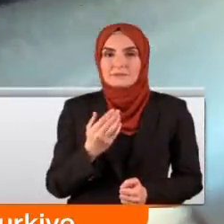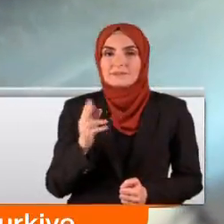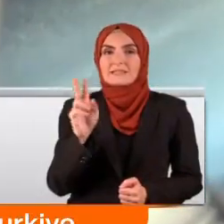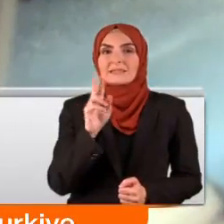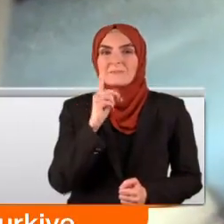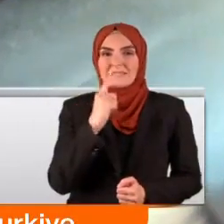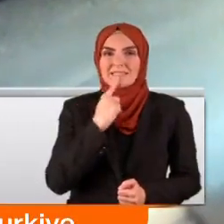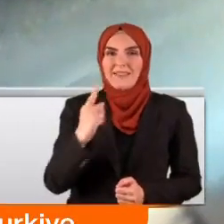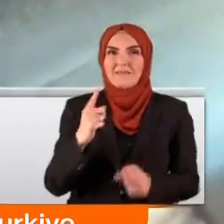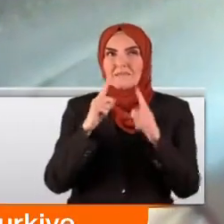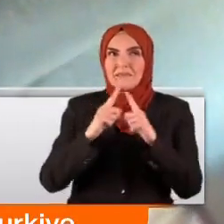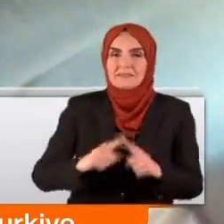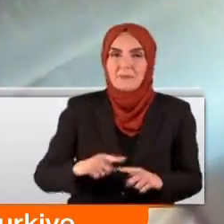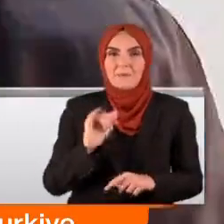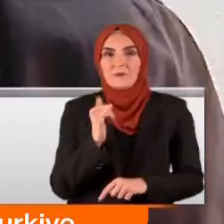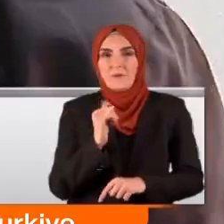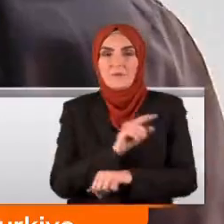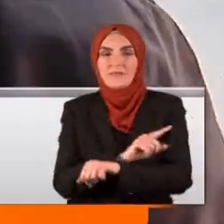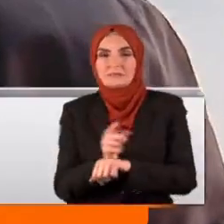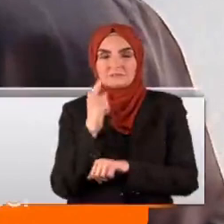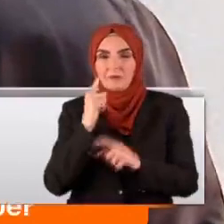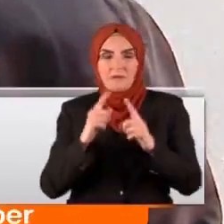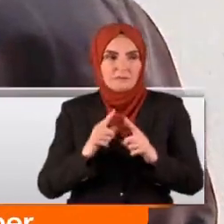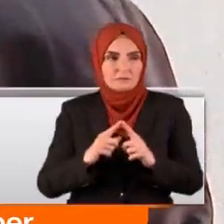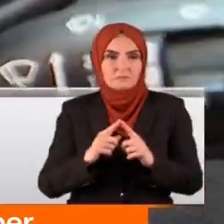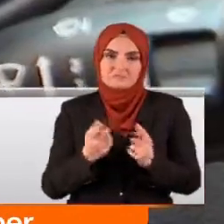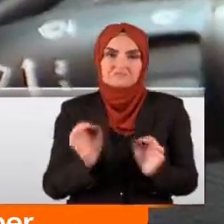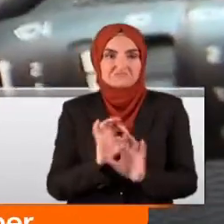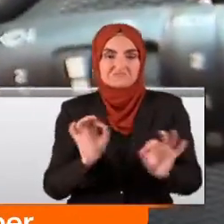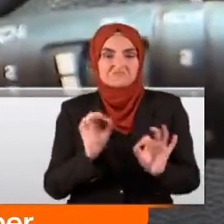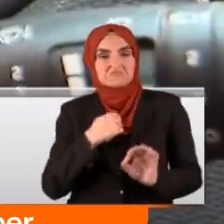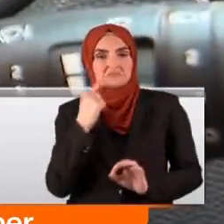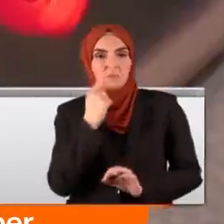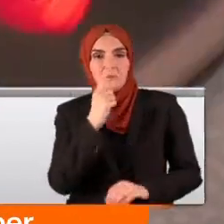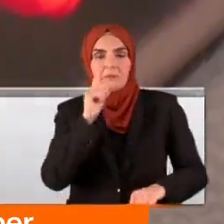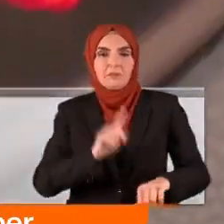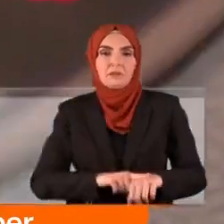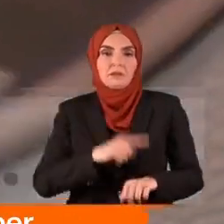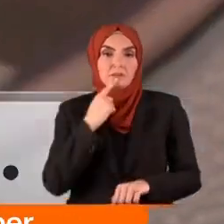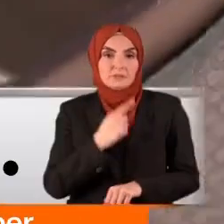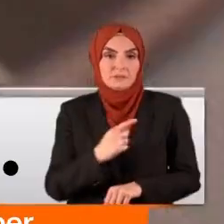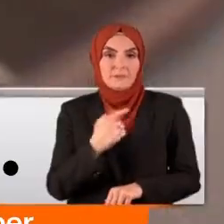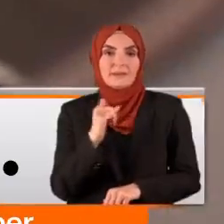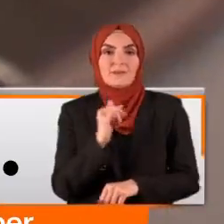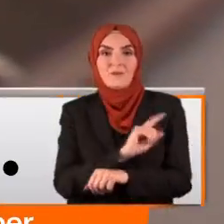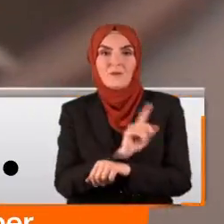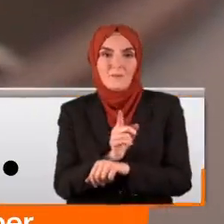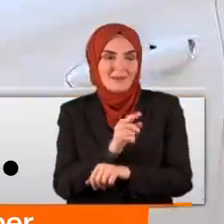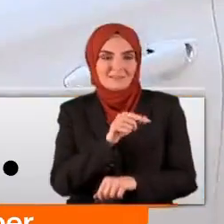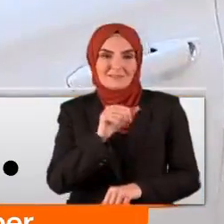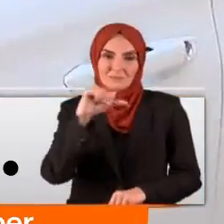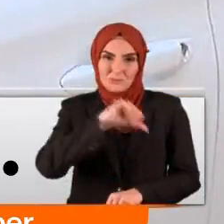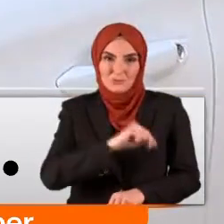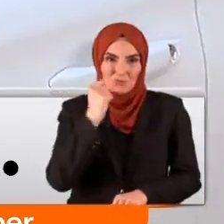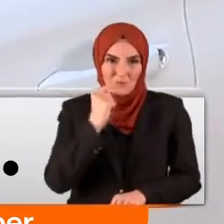düşünerek hatasız olduğuna beyanen sorgulatmadık kilometresini. Aracın kilometresinin düşüklüğüne güvenince de dolandırıldı.